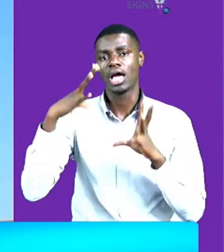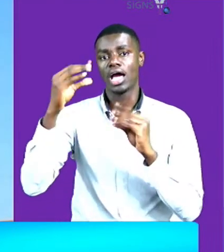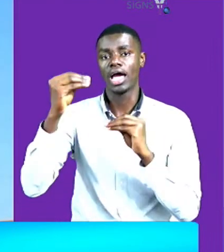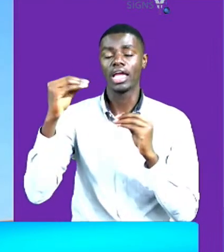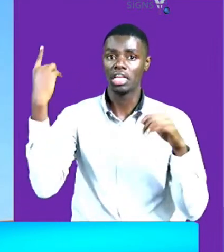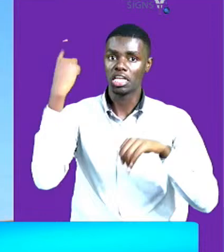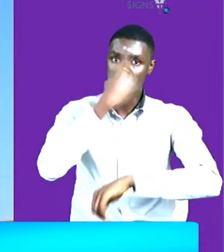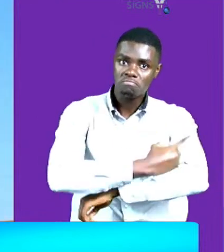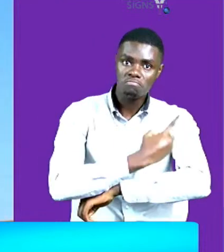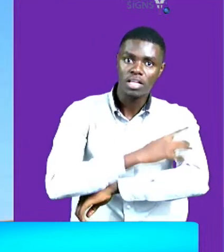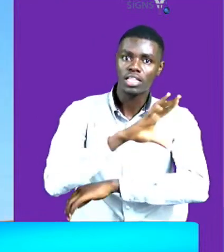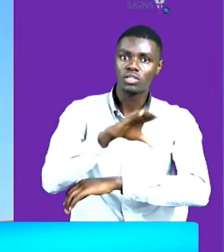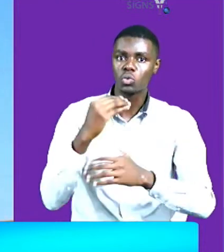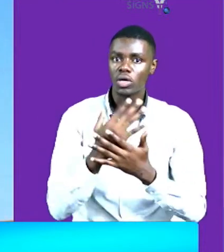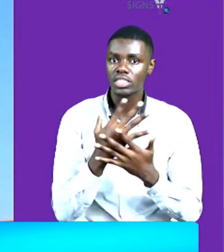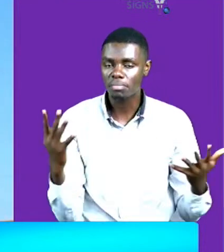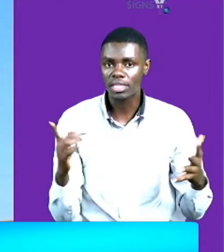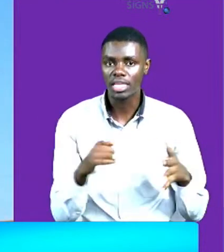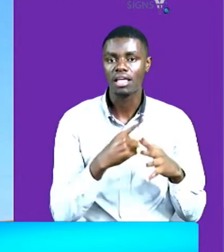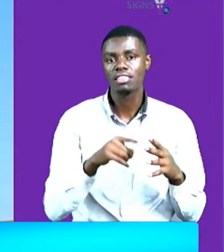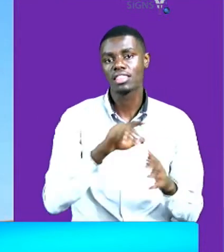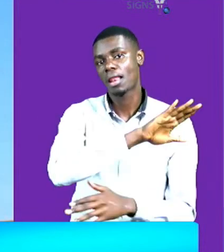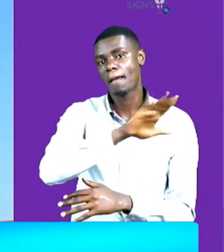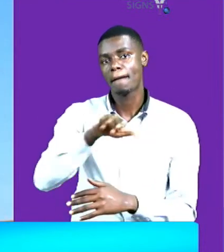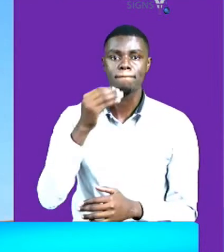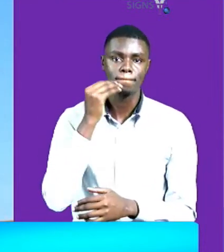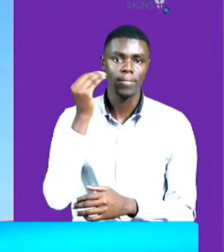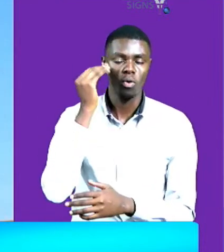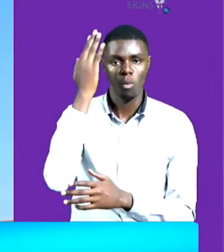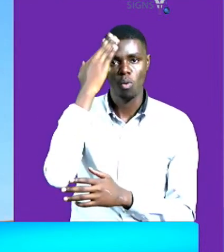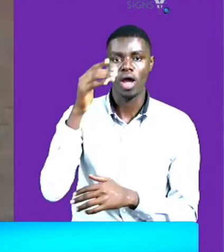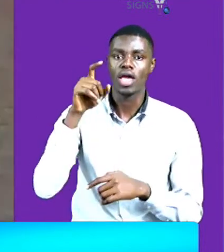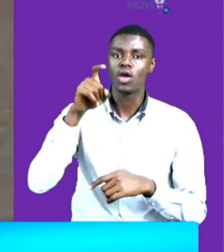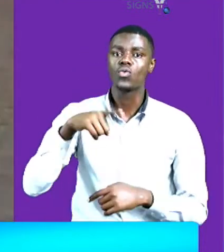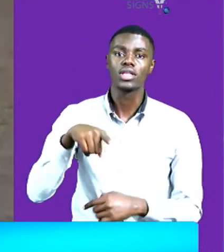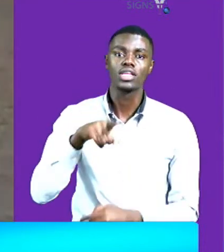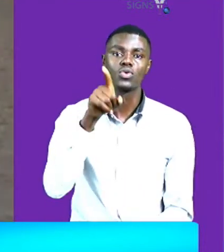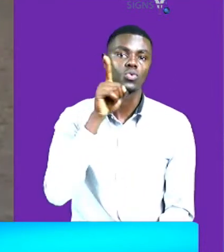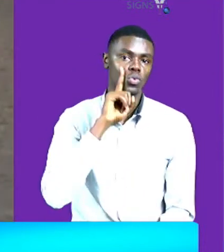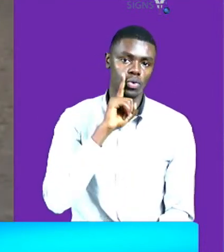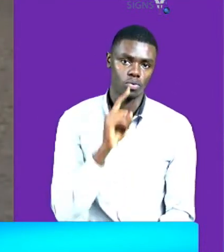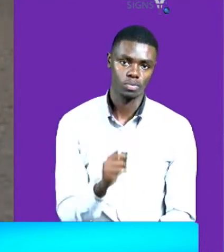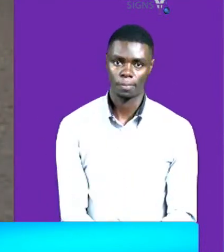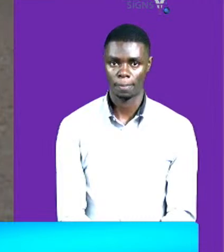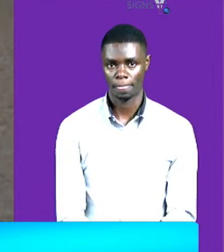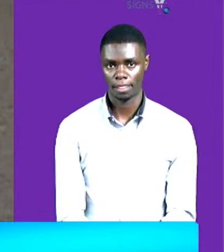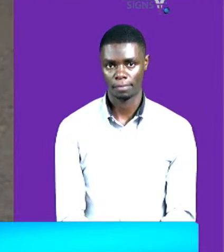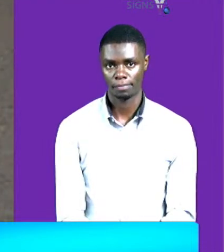kitu kidogo, alafu kisha urejee nyumbani, maana tunakuhitaji siku ya kesho.